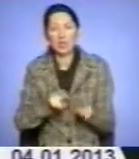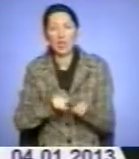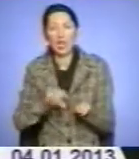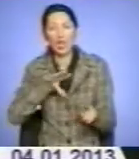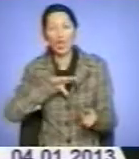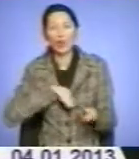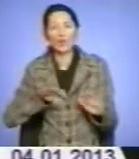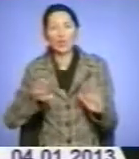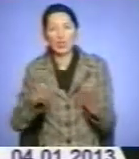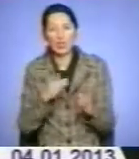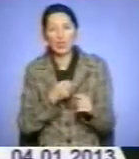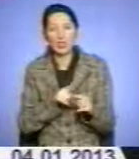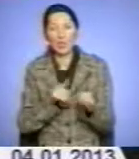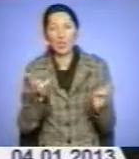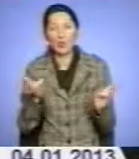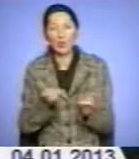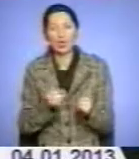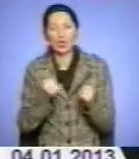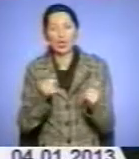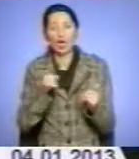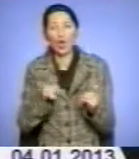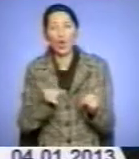яке потрібно для того, щоб